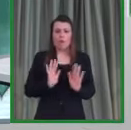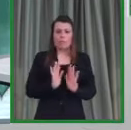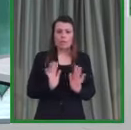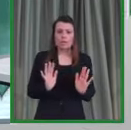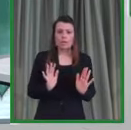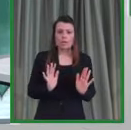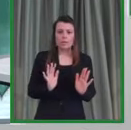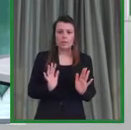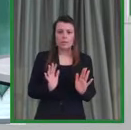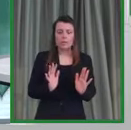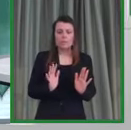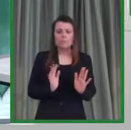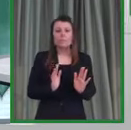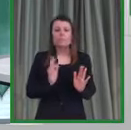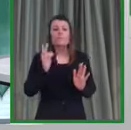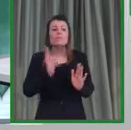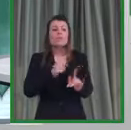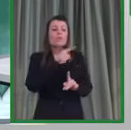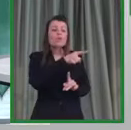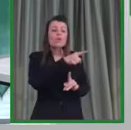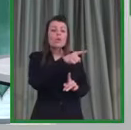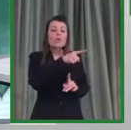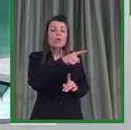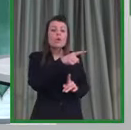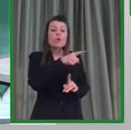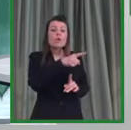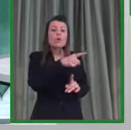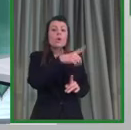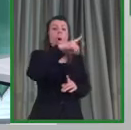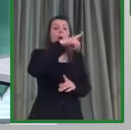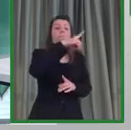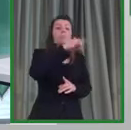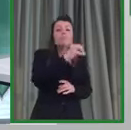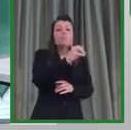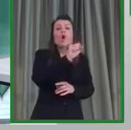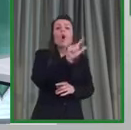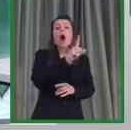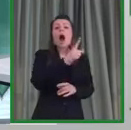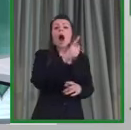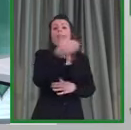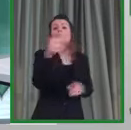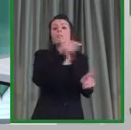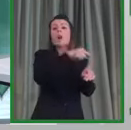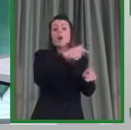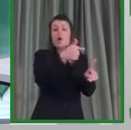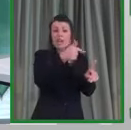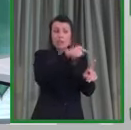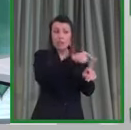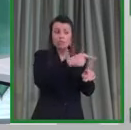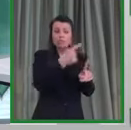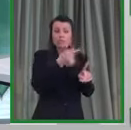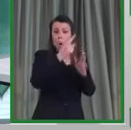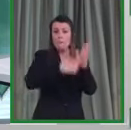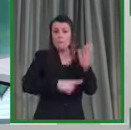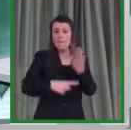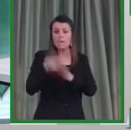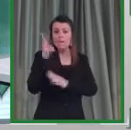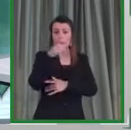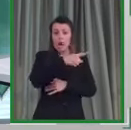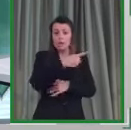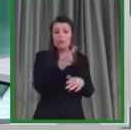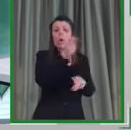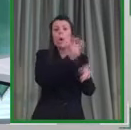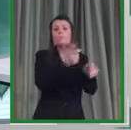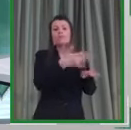pio albergo trivulzio nel mese l'anno scorso nel mese di marzo sono mancati 52 persone anche per ricordiamo che il trivulzio